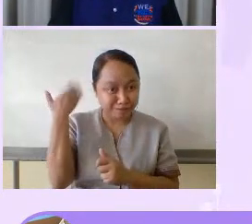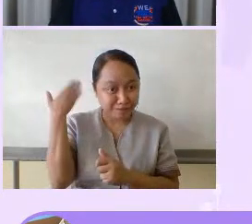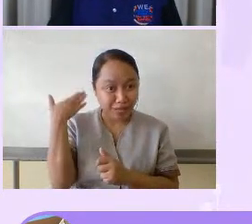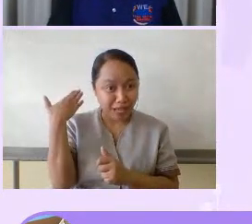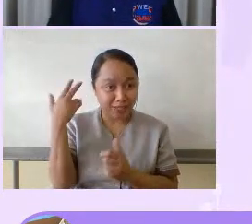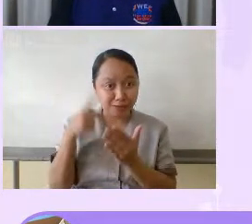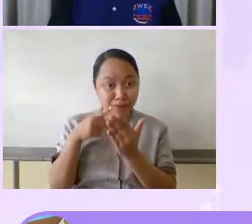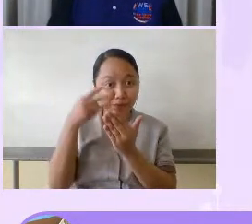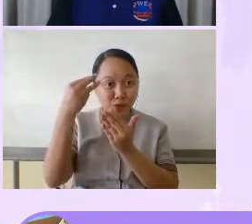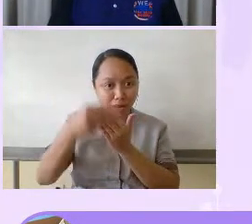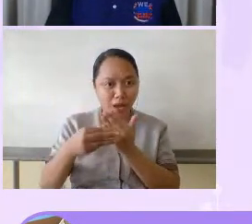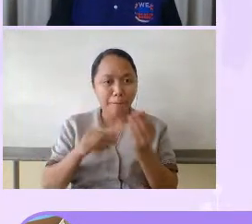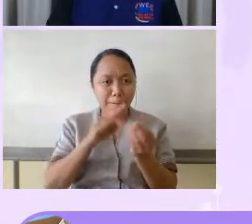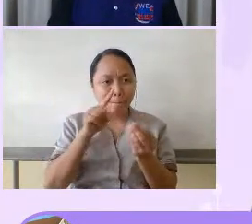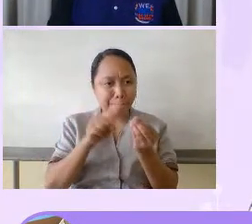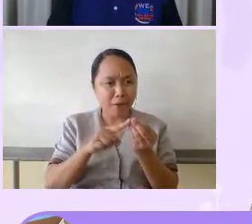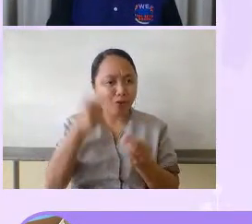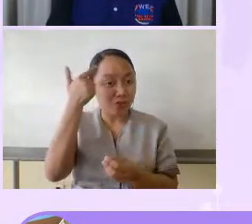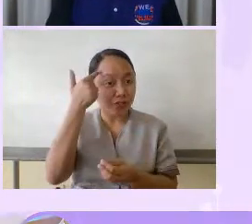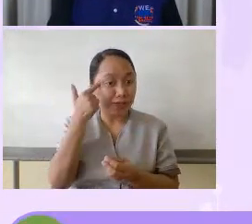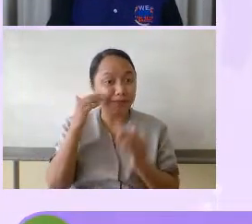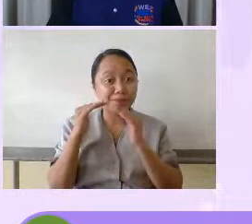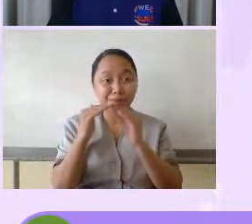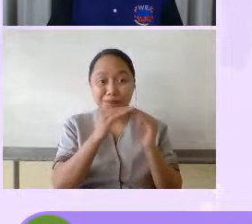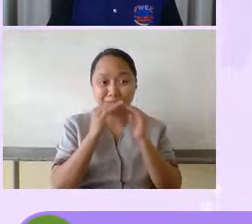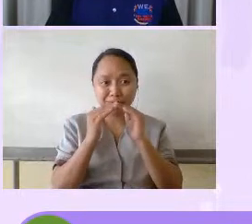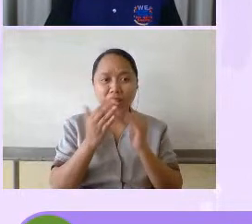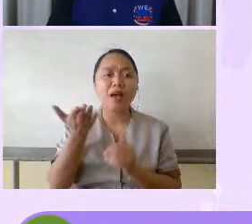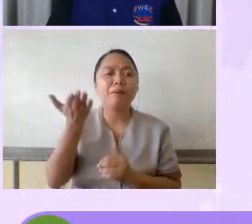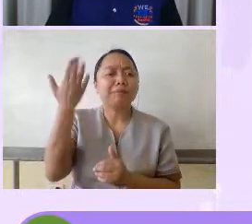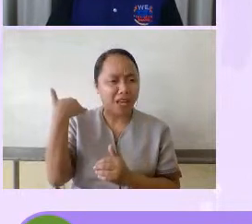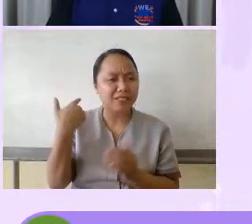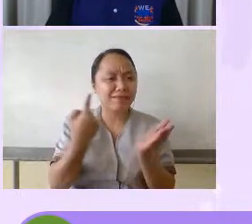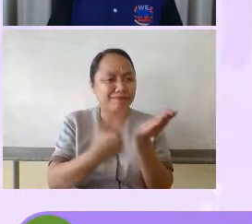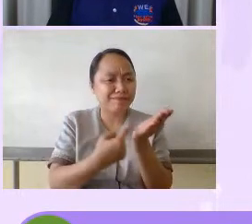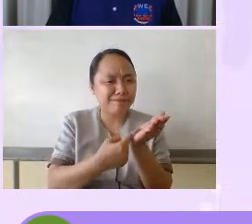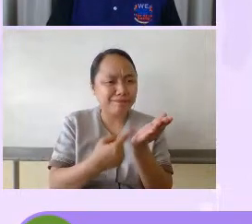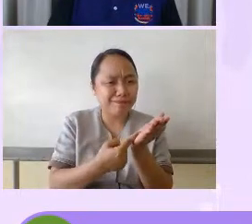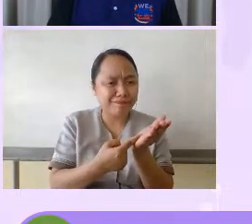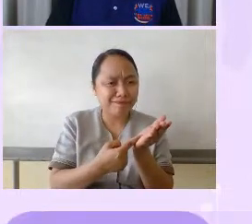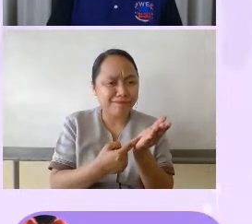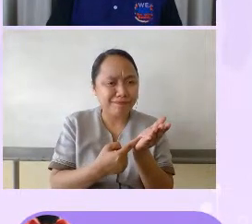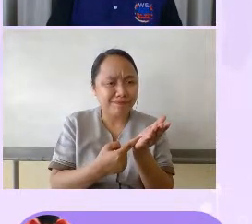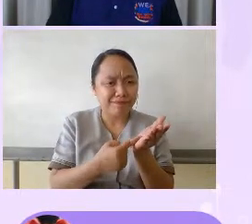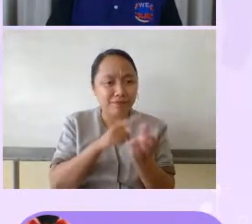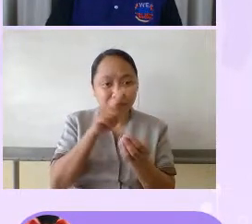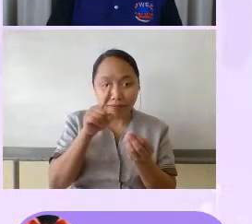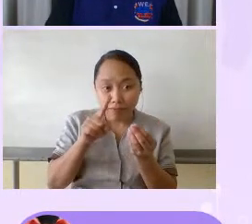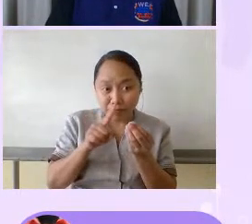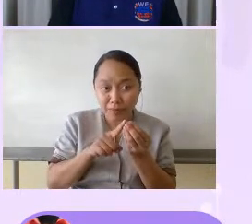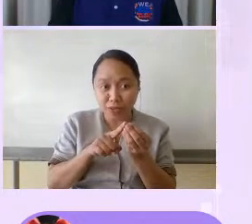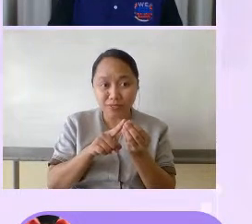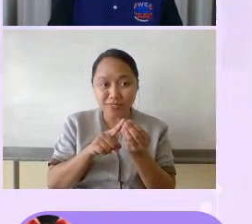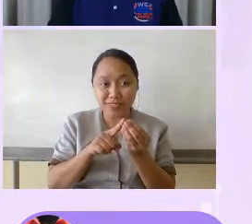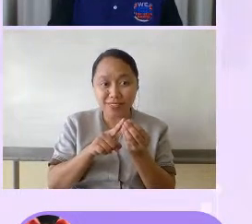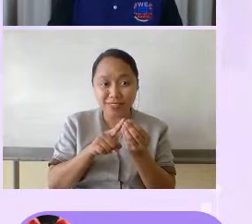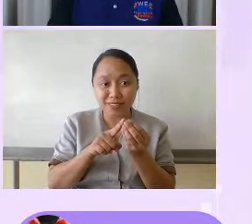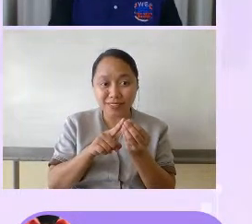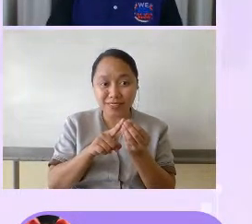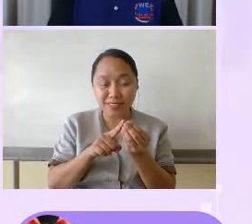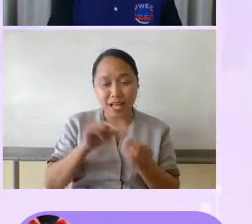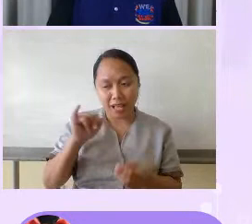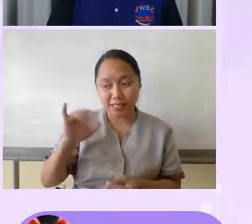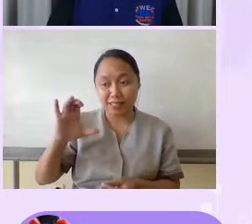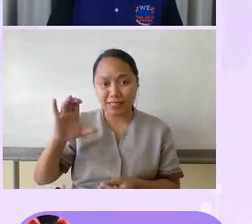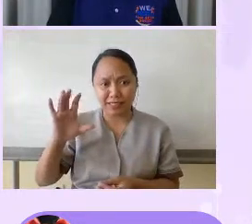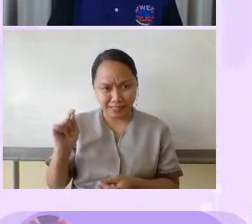Gender Equality? Noon po ay napag-usapan natin ang mga programa ng gobyerno kaugnay sa ICT.